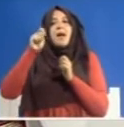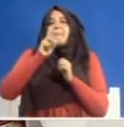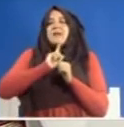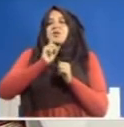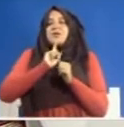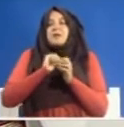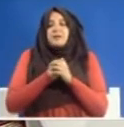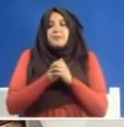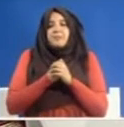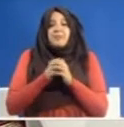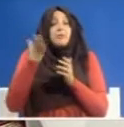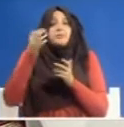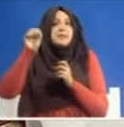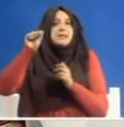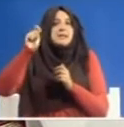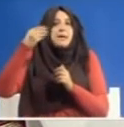أخت سميرة بسؤالك.